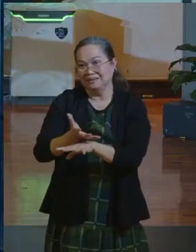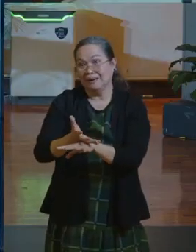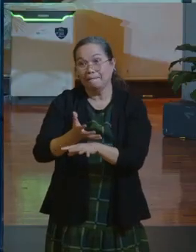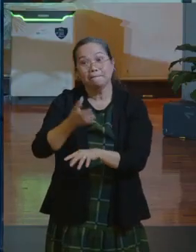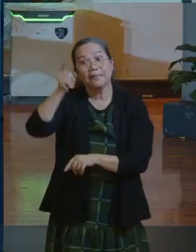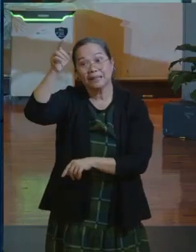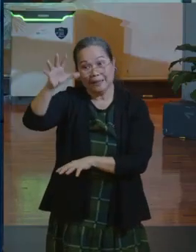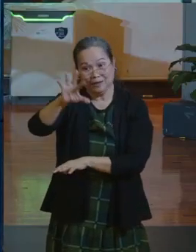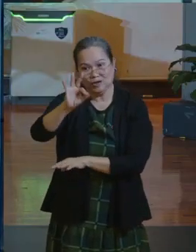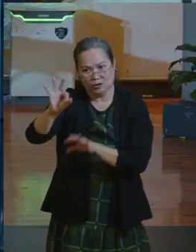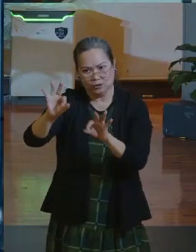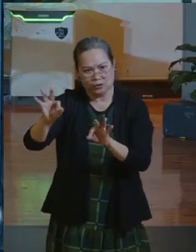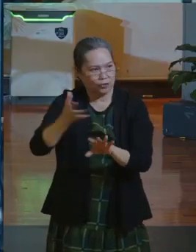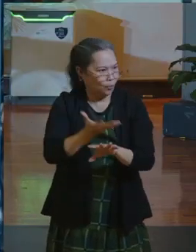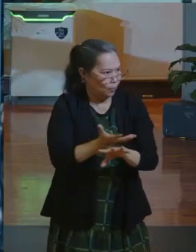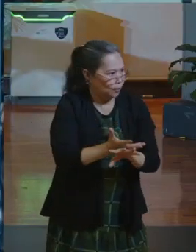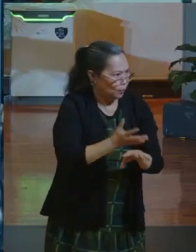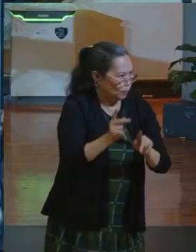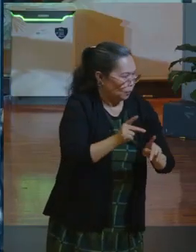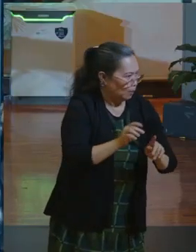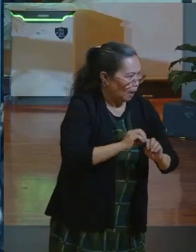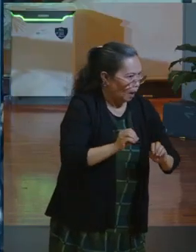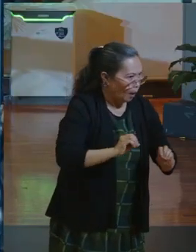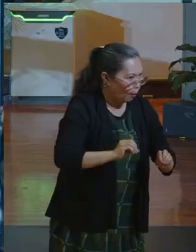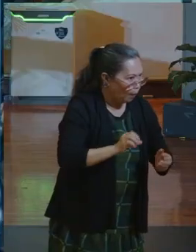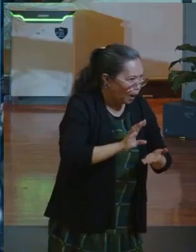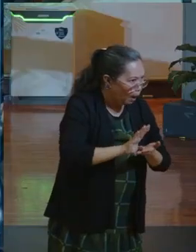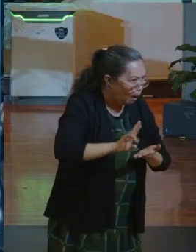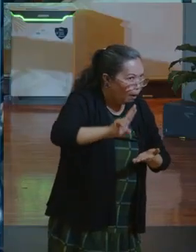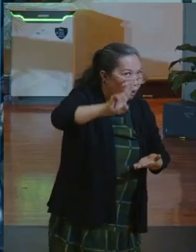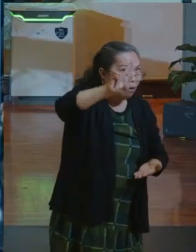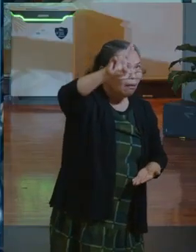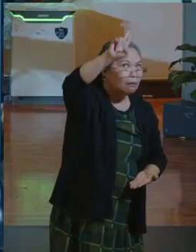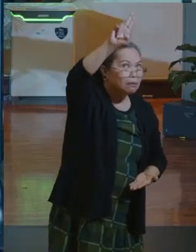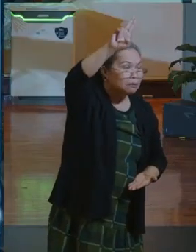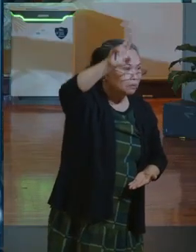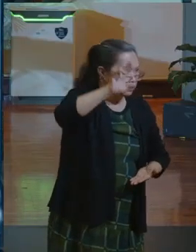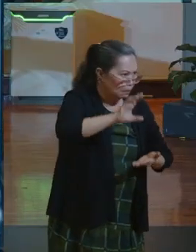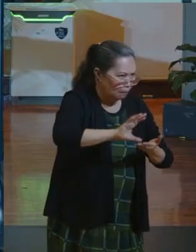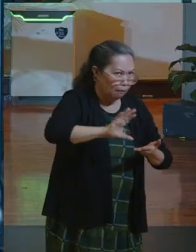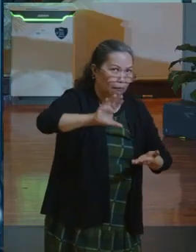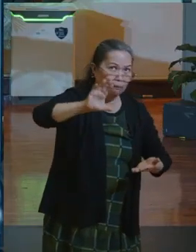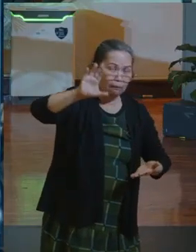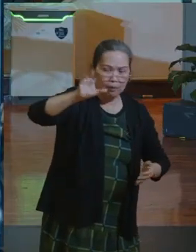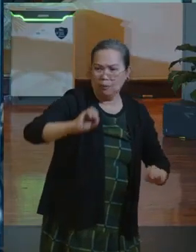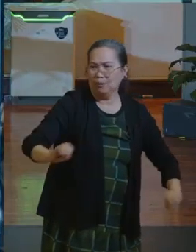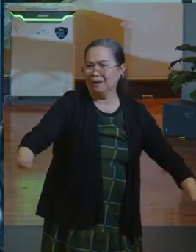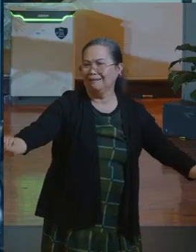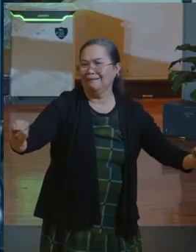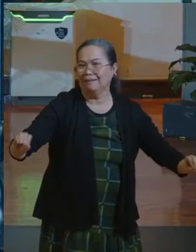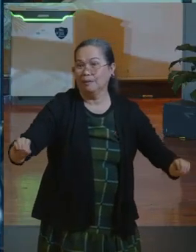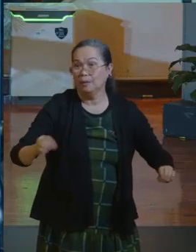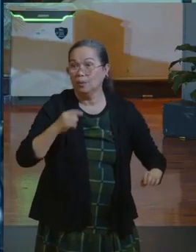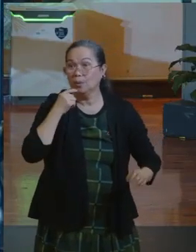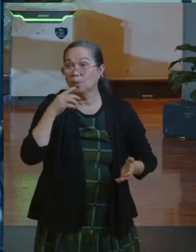aking Diyos. Walang mga seminary degree. Alam nyo, ang aral lang sa